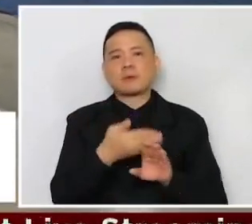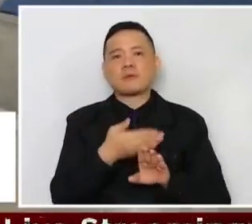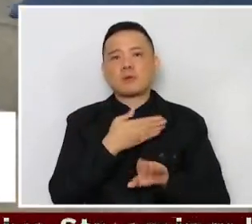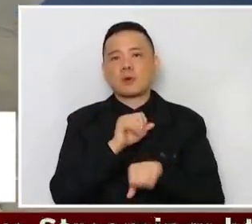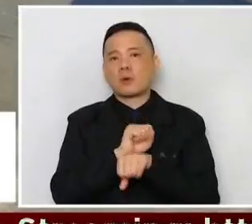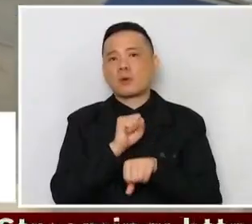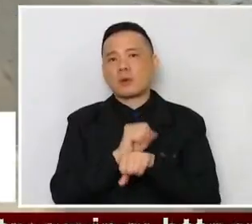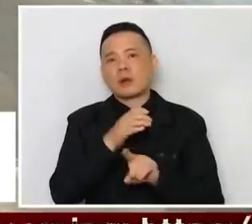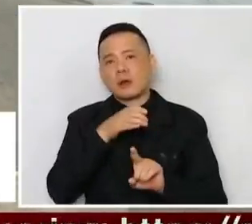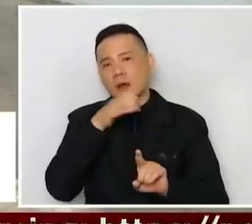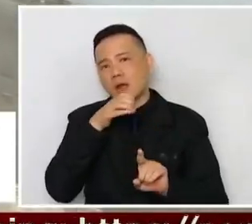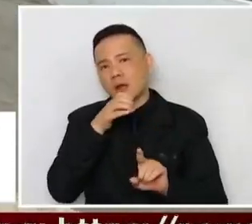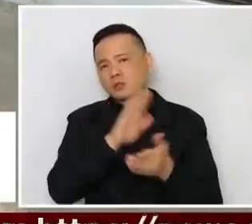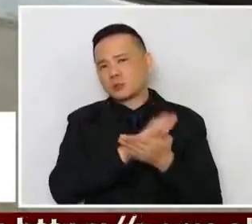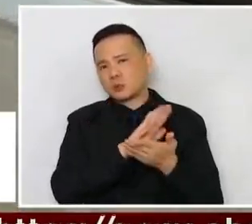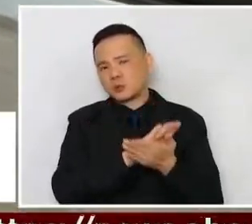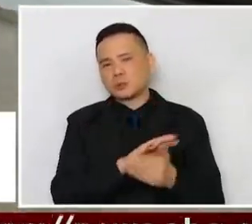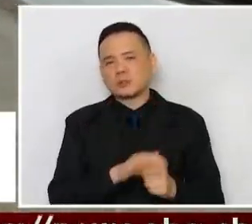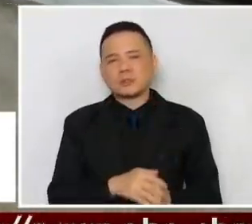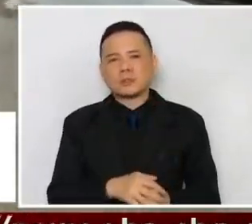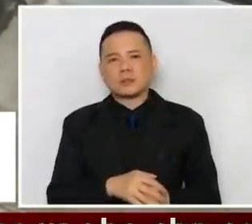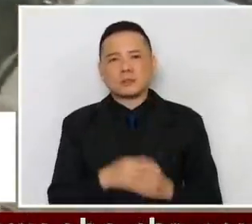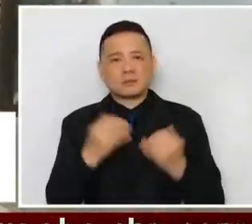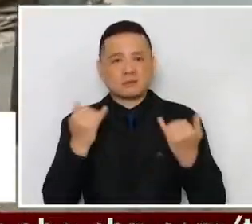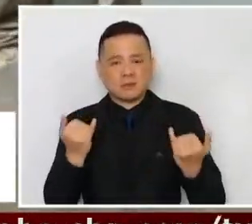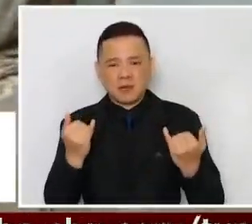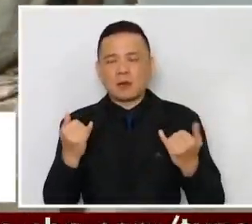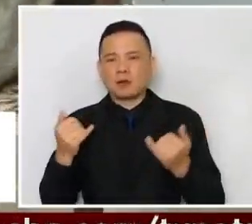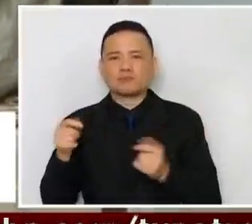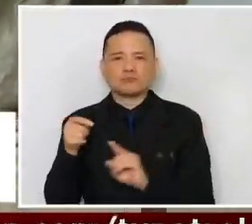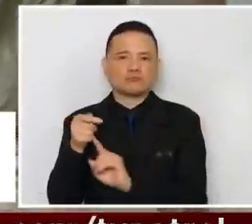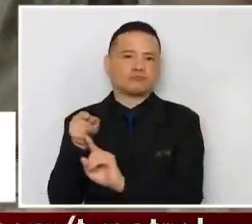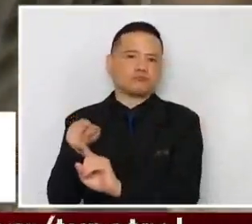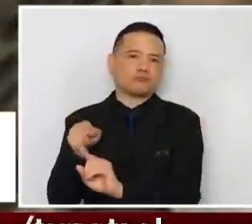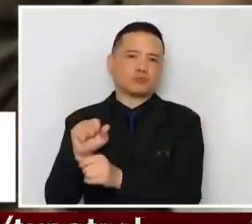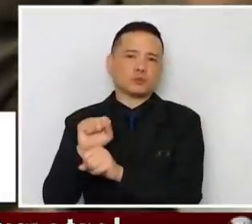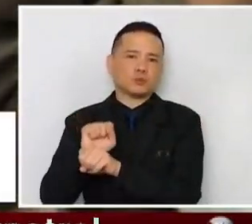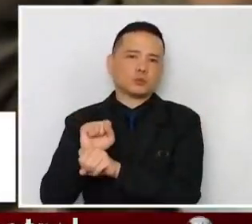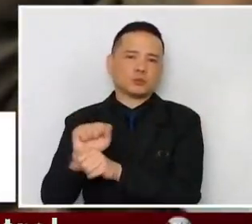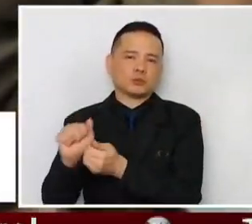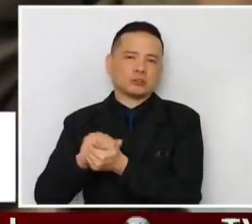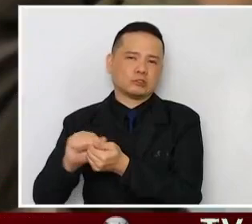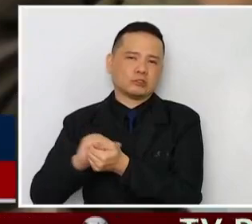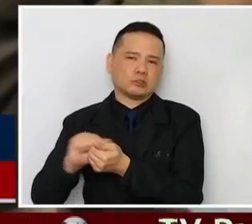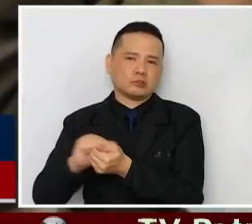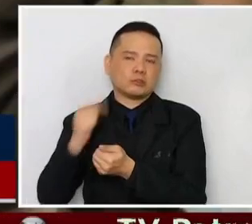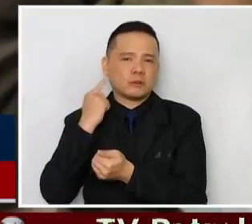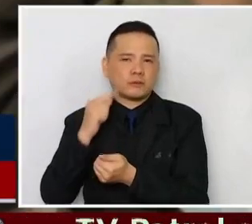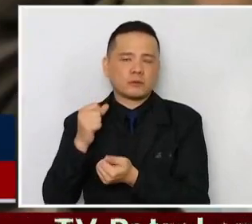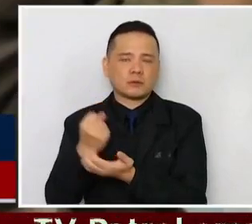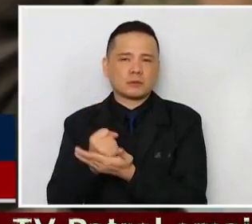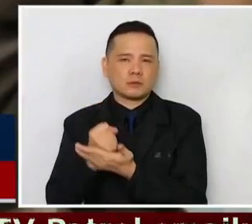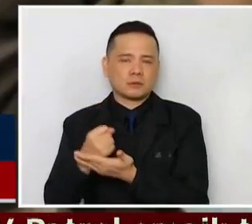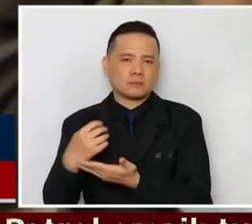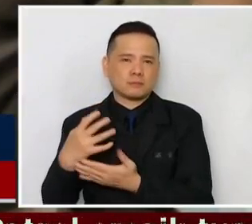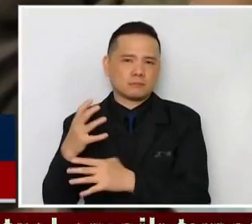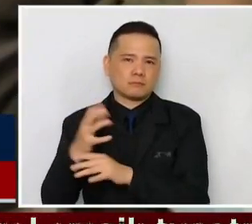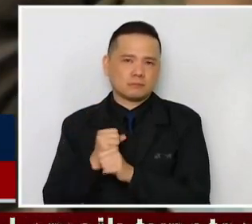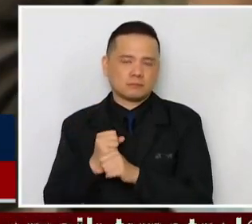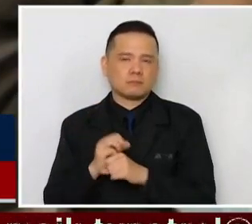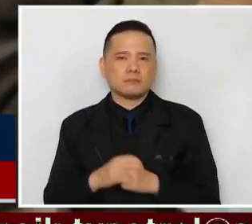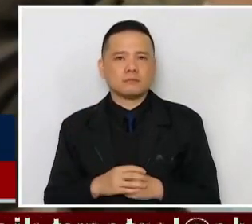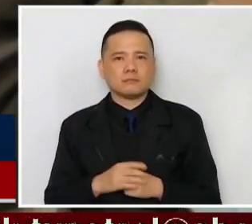ngayon, umaasa lamang muna sa minsanang paglalabada para lamang kumita. Kung wala siya, hindi